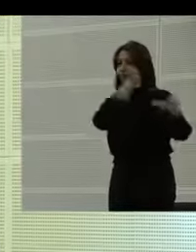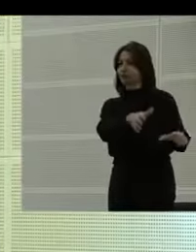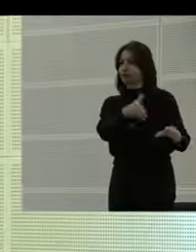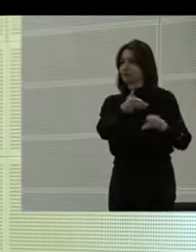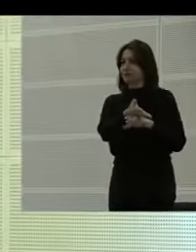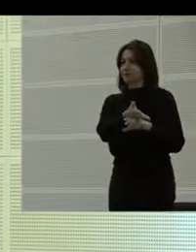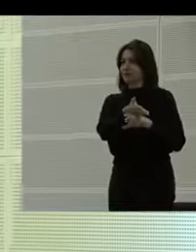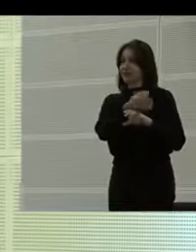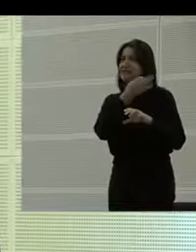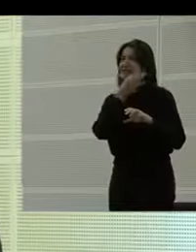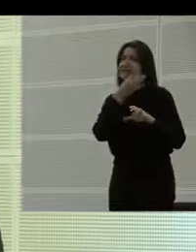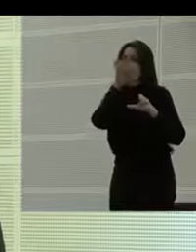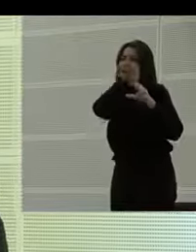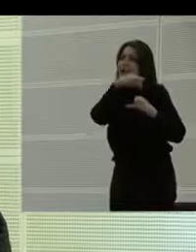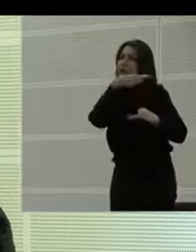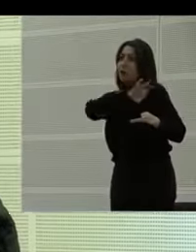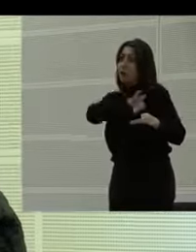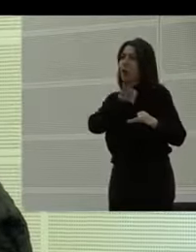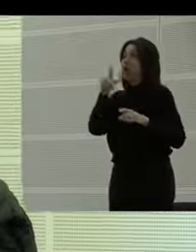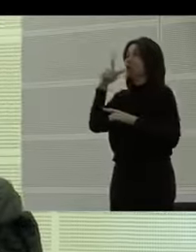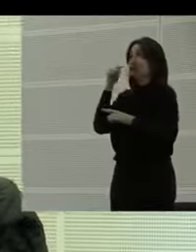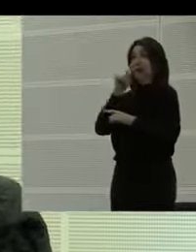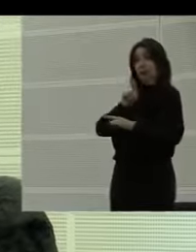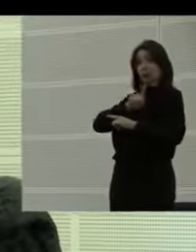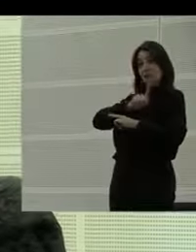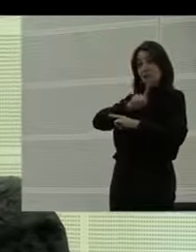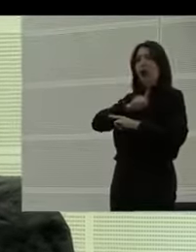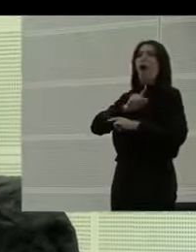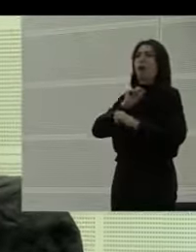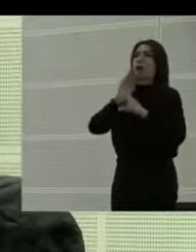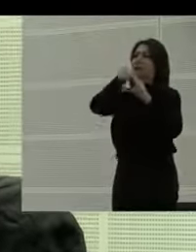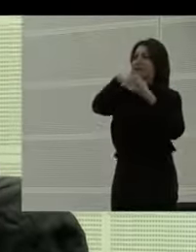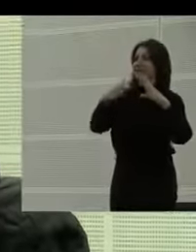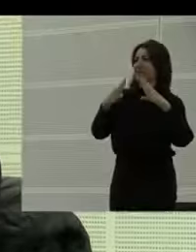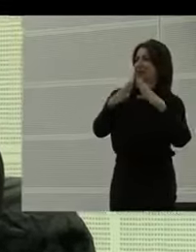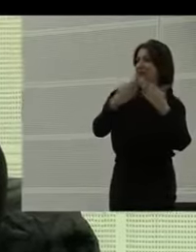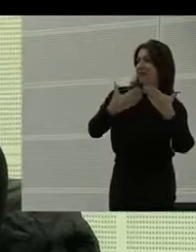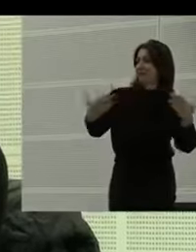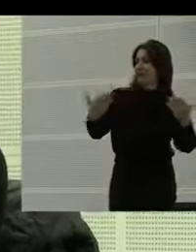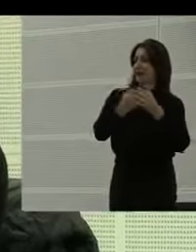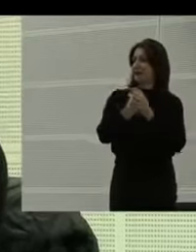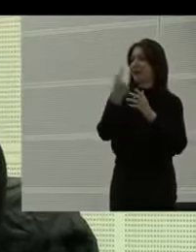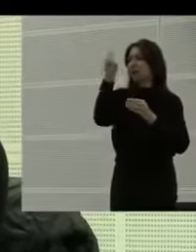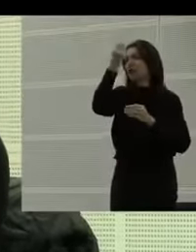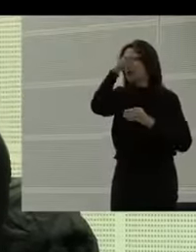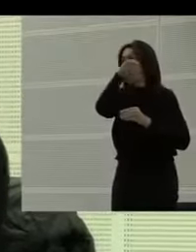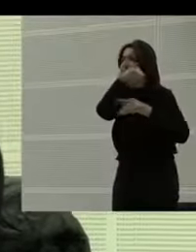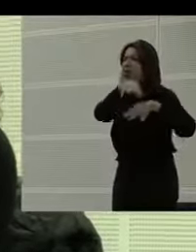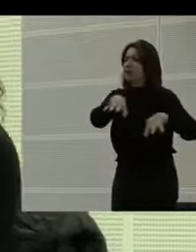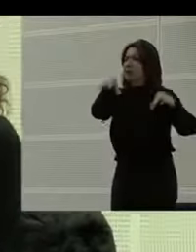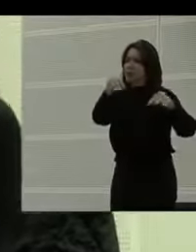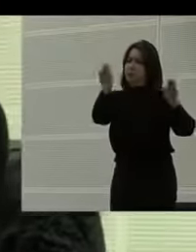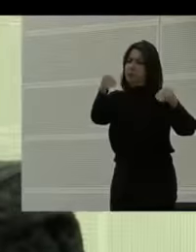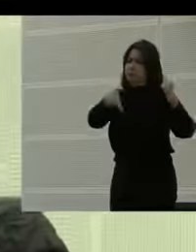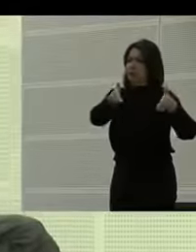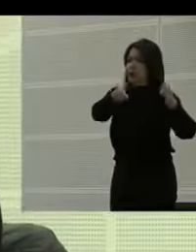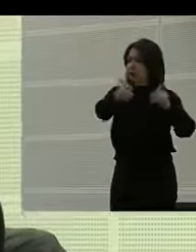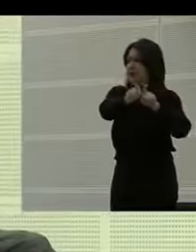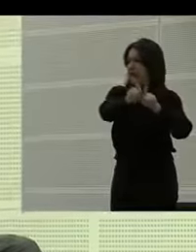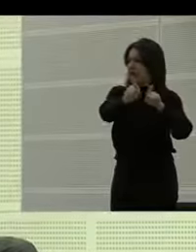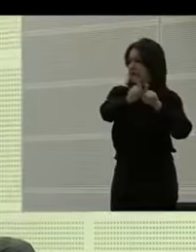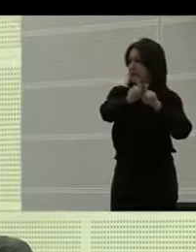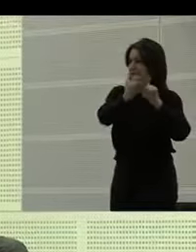venne affittata questa casa ai miei genitori, che si potettero permettere di poterci vivere. In particolare si pensava